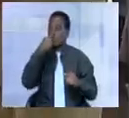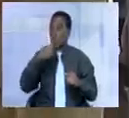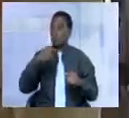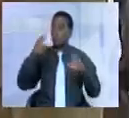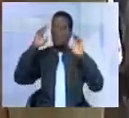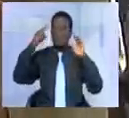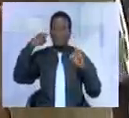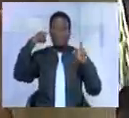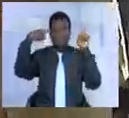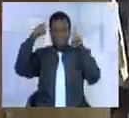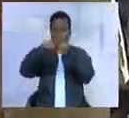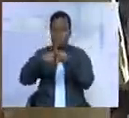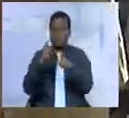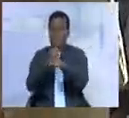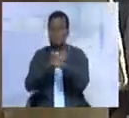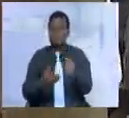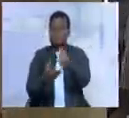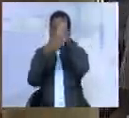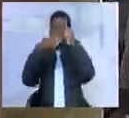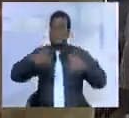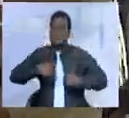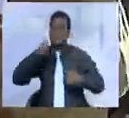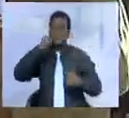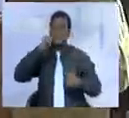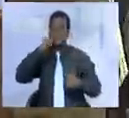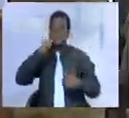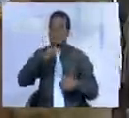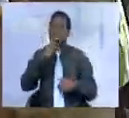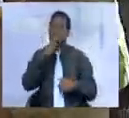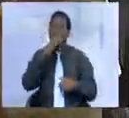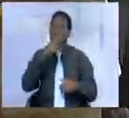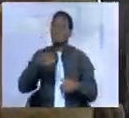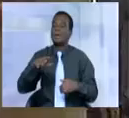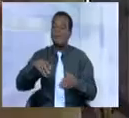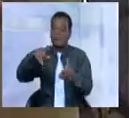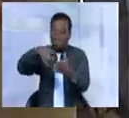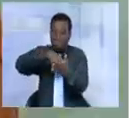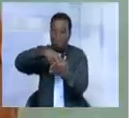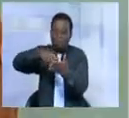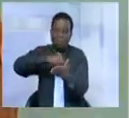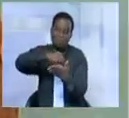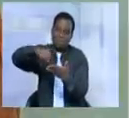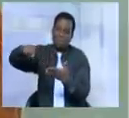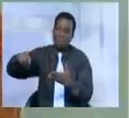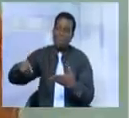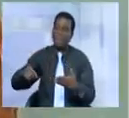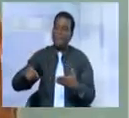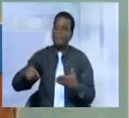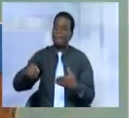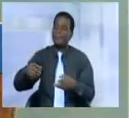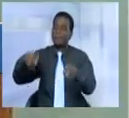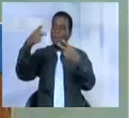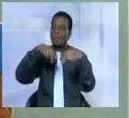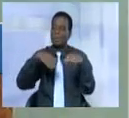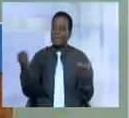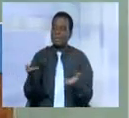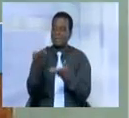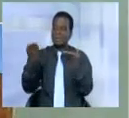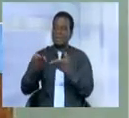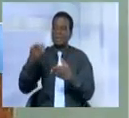Développement pour aider les jeunes filles et les mamans analphabètes à apprendre à lire et à écrire. Pour nous, en venant à Tengrela